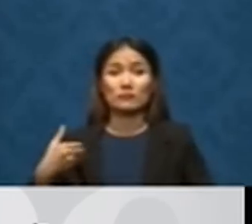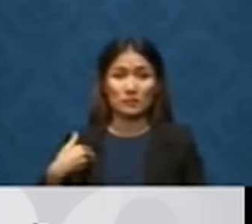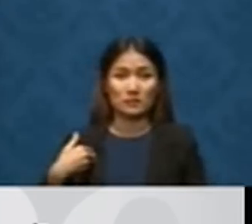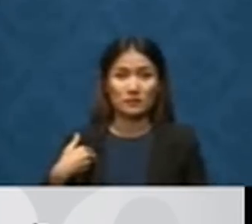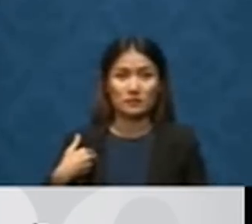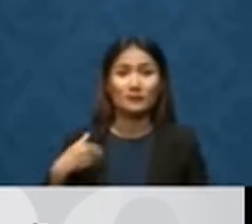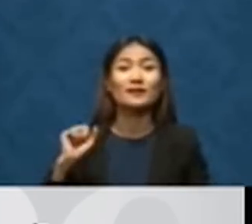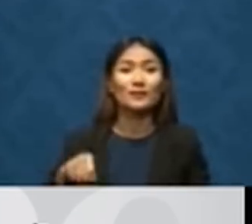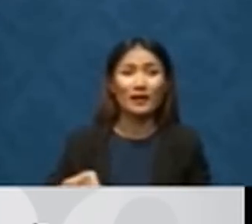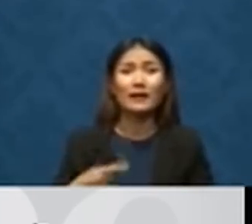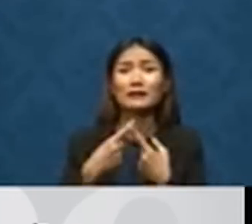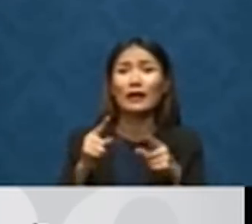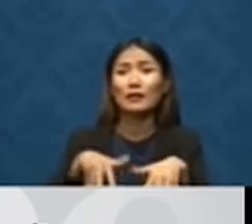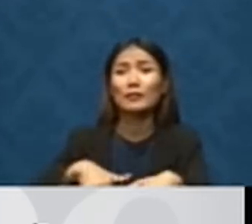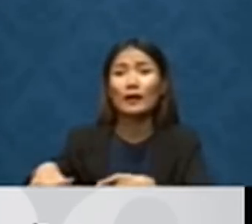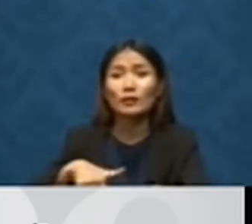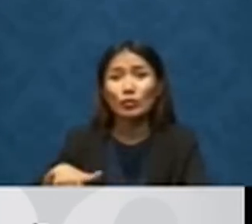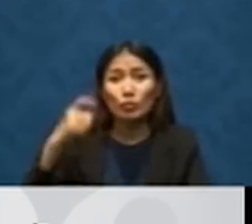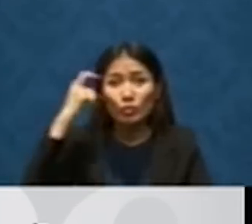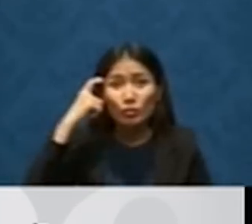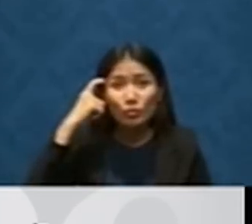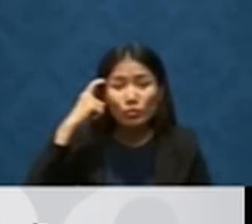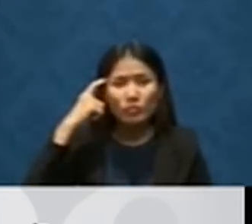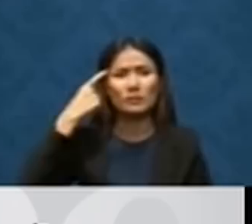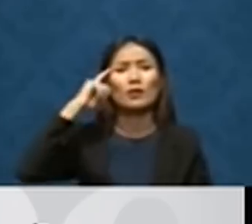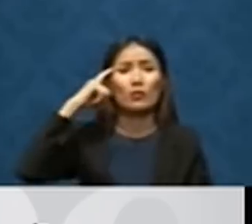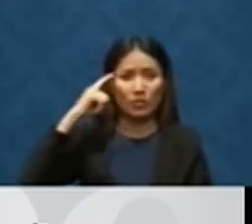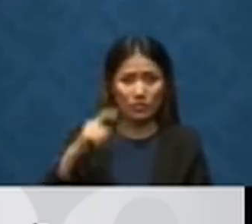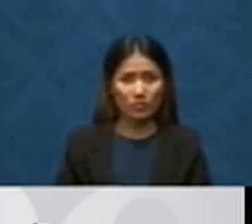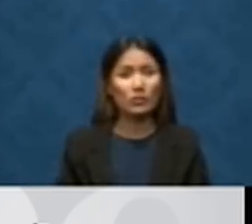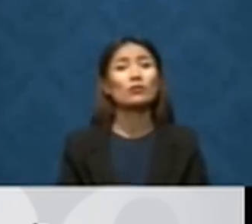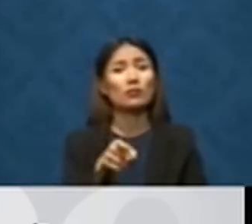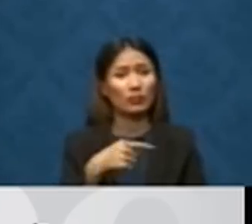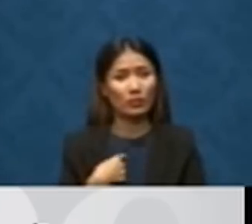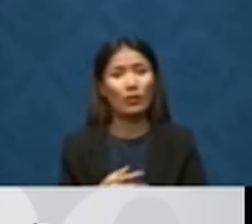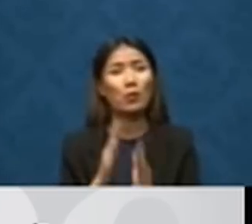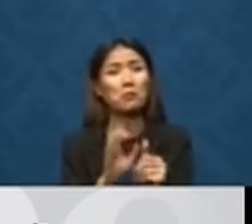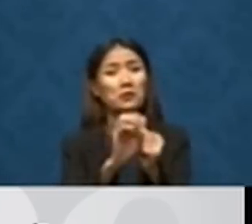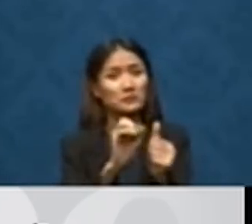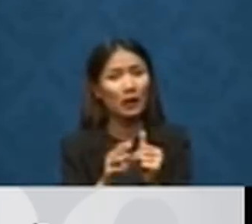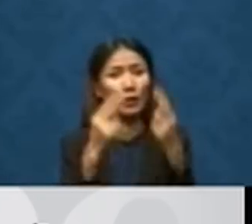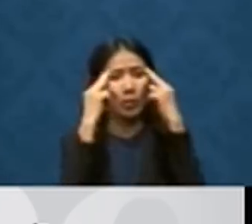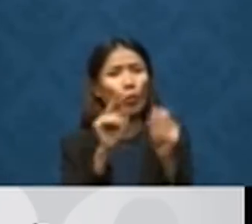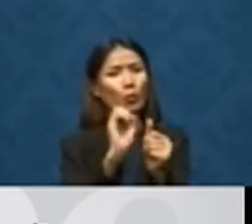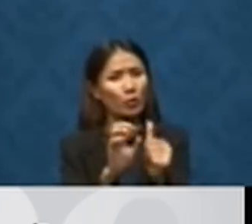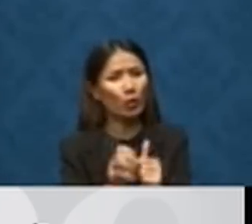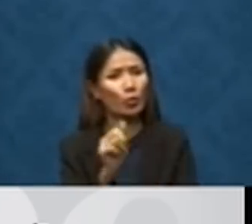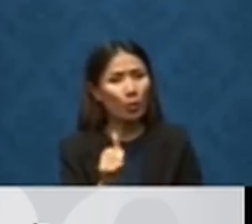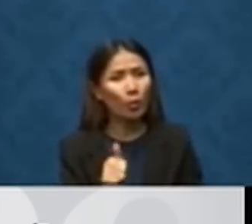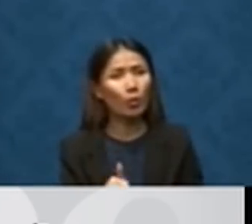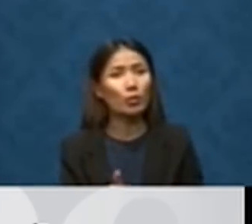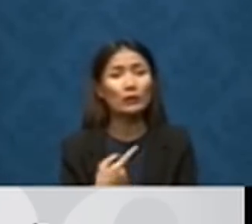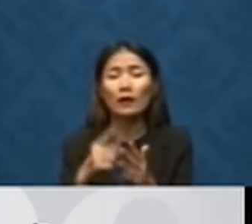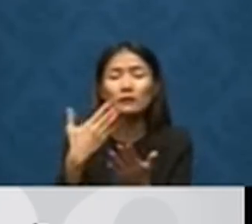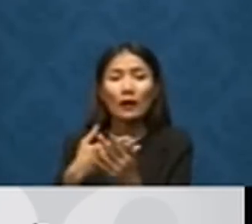หมาะส ม หลังจากประยุทธ์ได้สมัครเป็นสมาชิกพรรครวมไทยสร้างชาติแล้วการแต่งตั้งพีรพันธ์เป็นที่ปรึกษาถือว่าเป็นเรื่อง